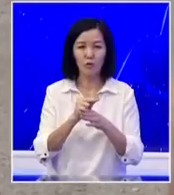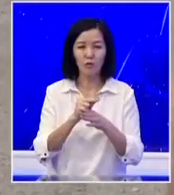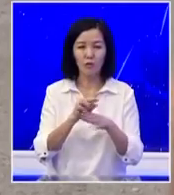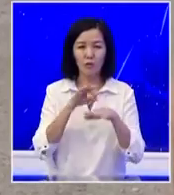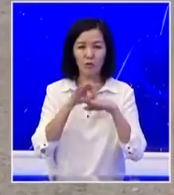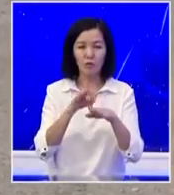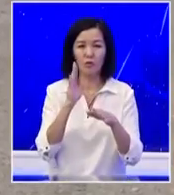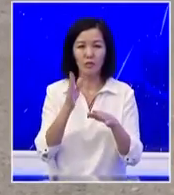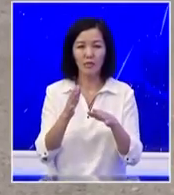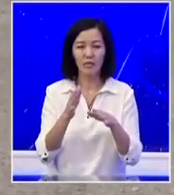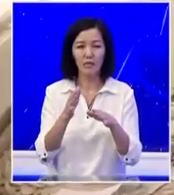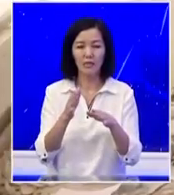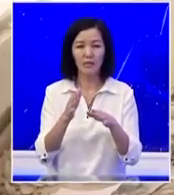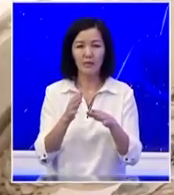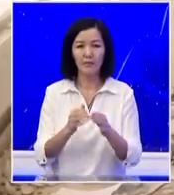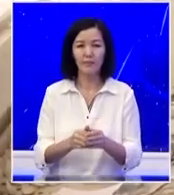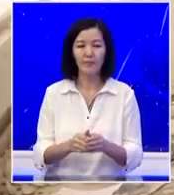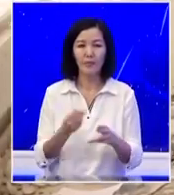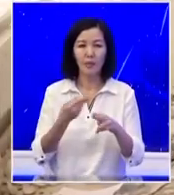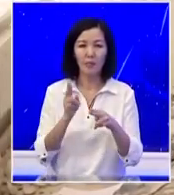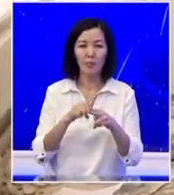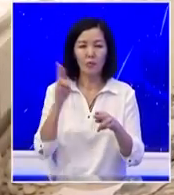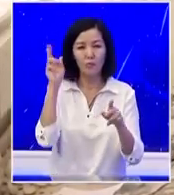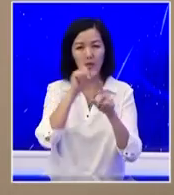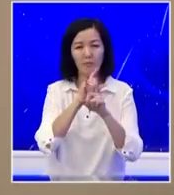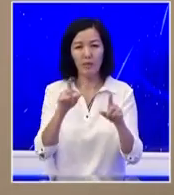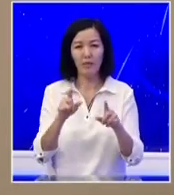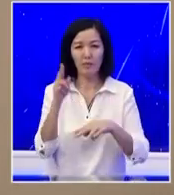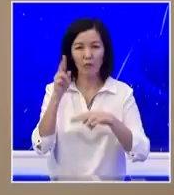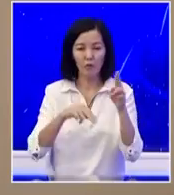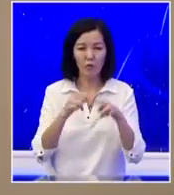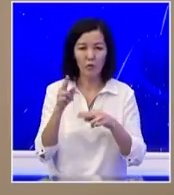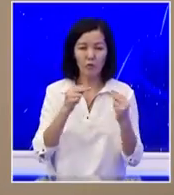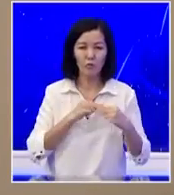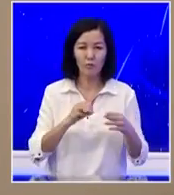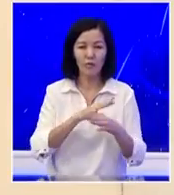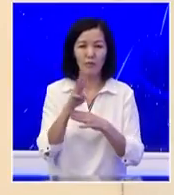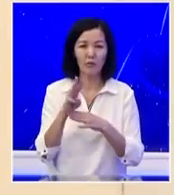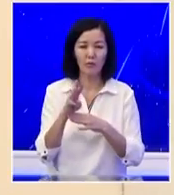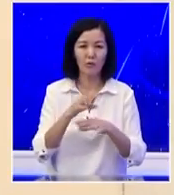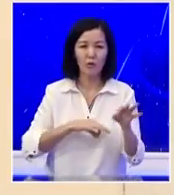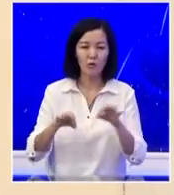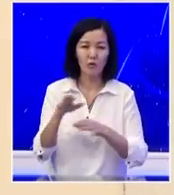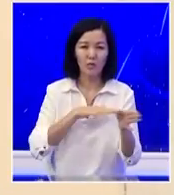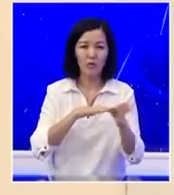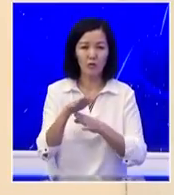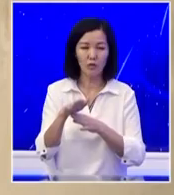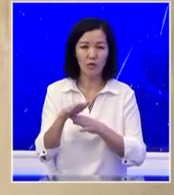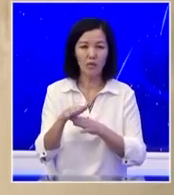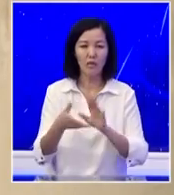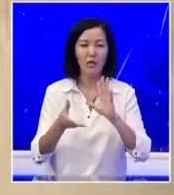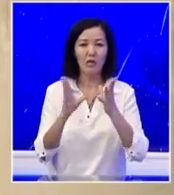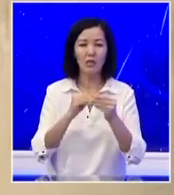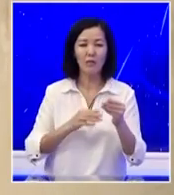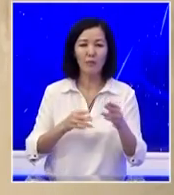күрделі жөндеу жұмыстарынан өтеді. Бұл білім мекемесіндегі құрылыс жұмыспен қамтудың жол картасы аясында жүргізілуде. Жалпы